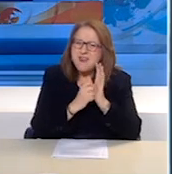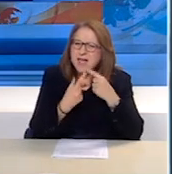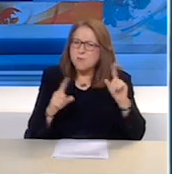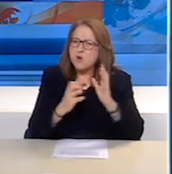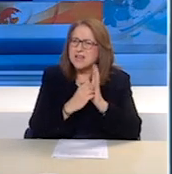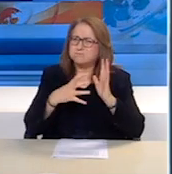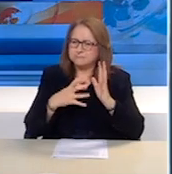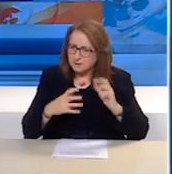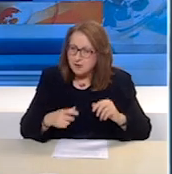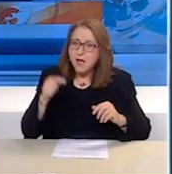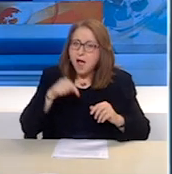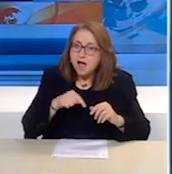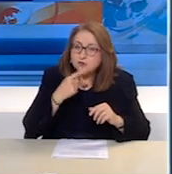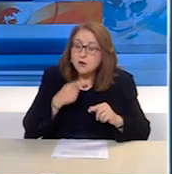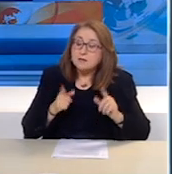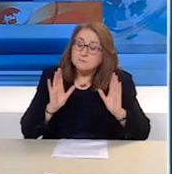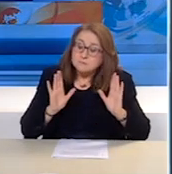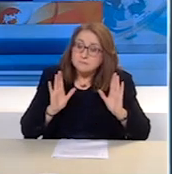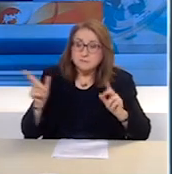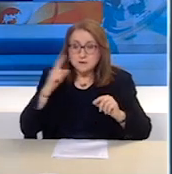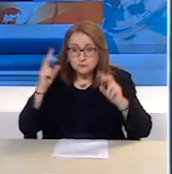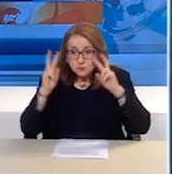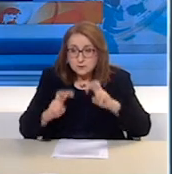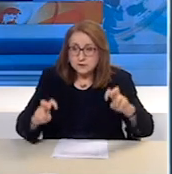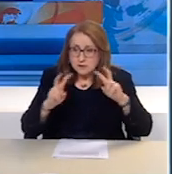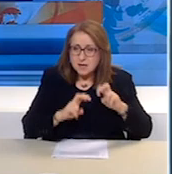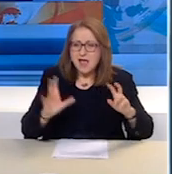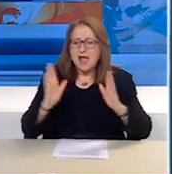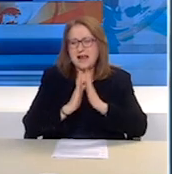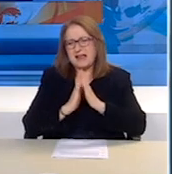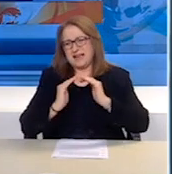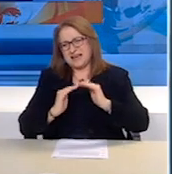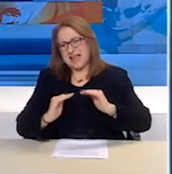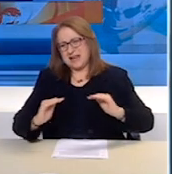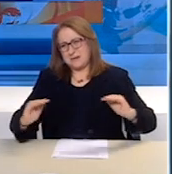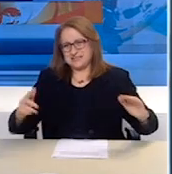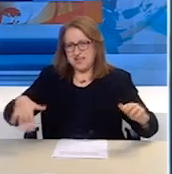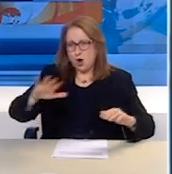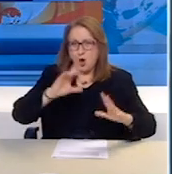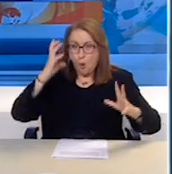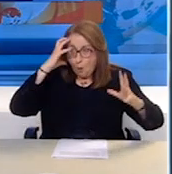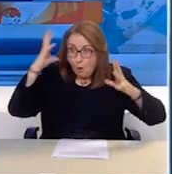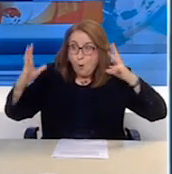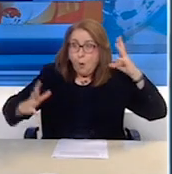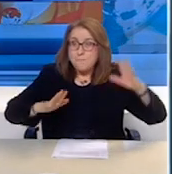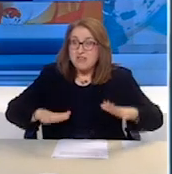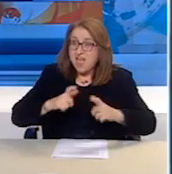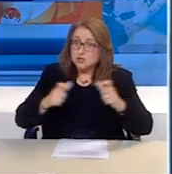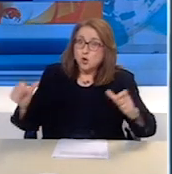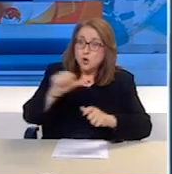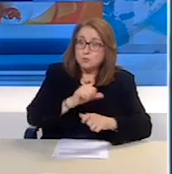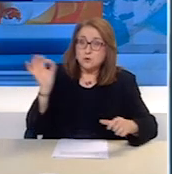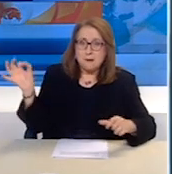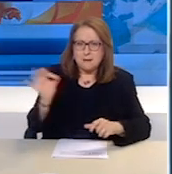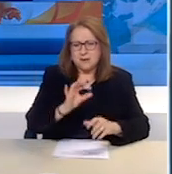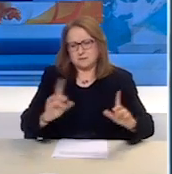γενική εικόνα που έχουμε για τον κορονοϊό στα παιδιά. Θεωρώ αυτό είναι σημαντικό. Ας καθησυχάσει εκεί η δημοσιογράφος και ας δεχθεί ότι όταν είσαι μέσα σε